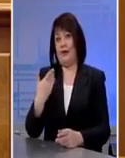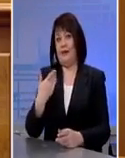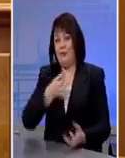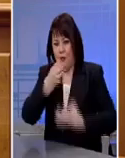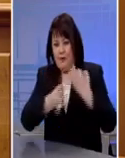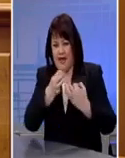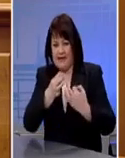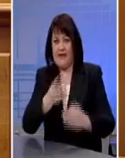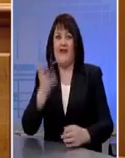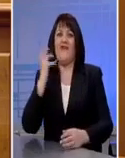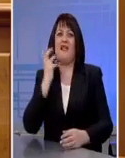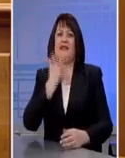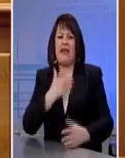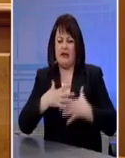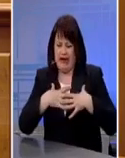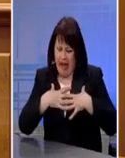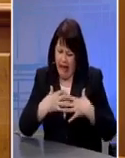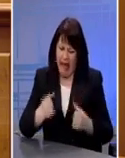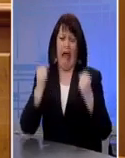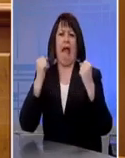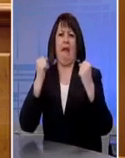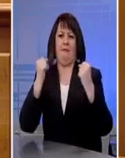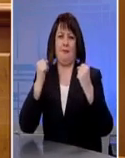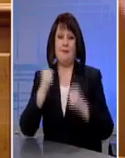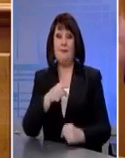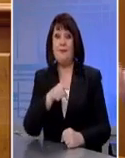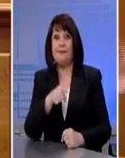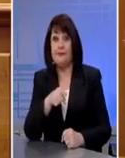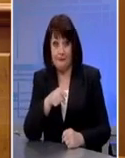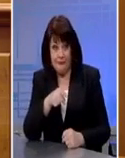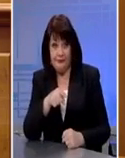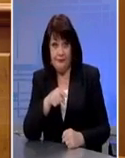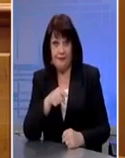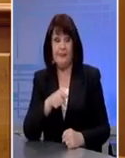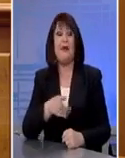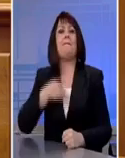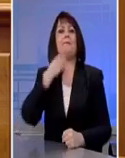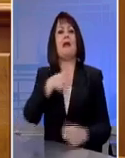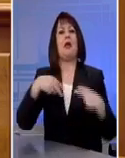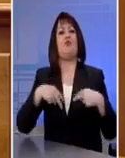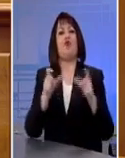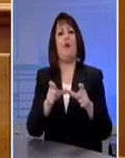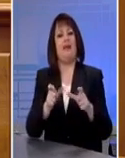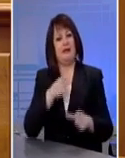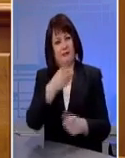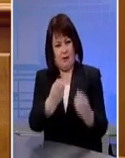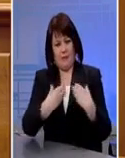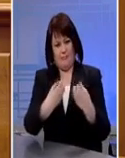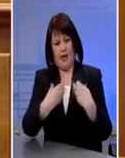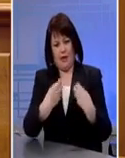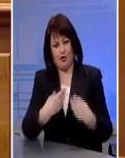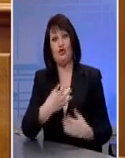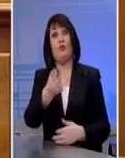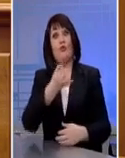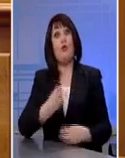να βγει από τα ρούχα του, πήγα να με ενημερώσει στο Υπουργείο Αμήνης. Μου λέει, κάναμε